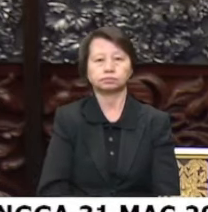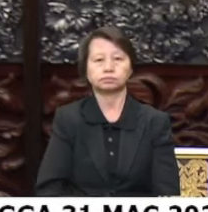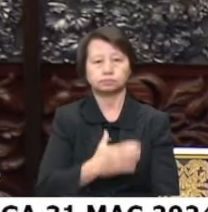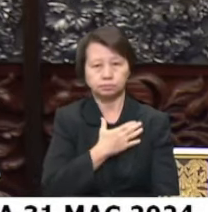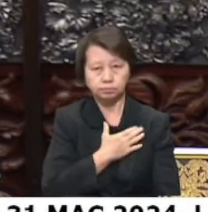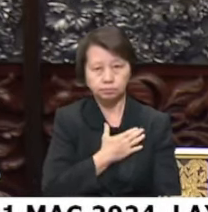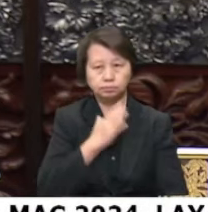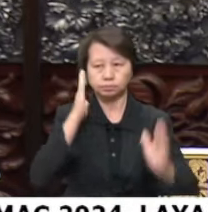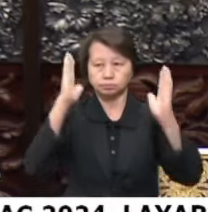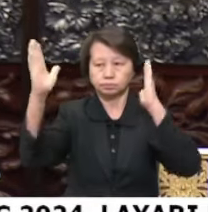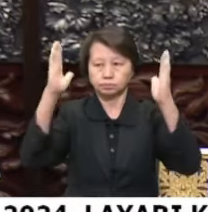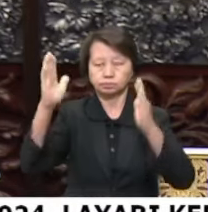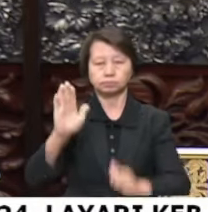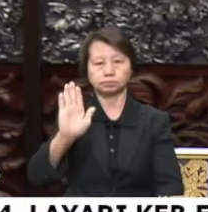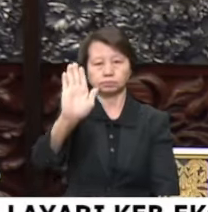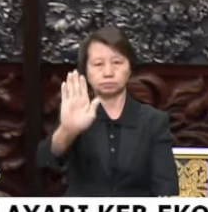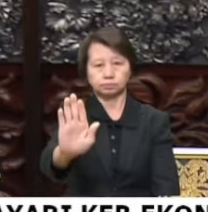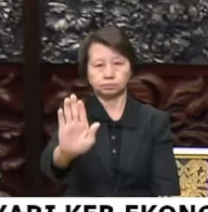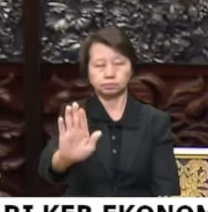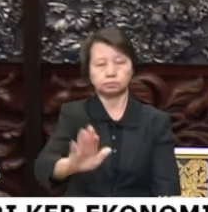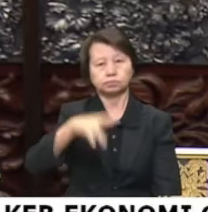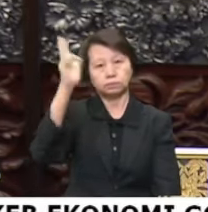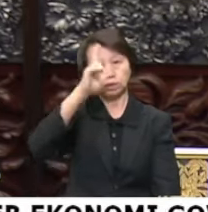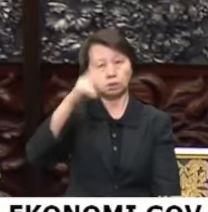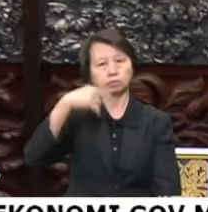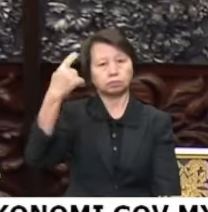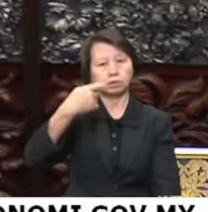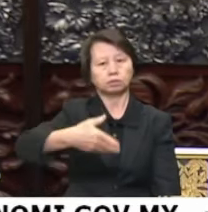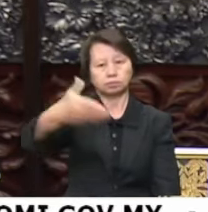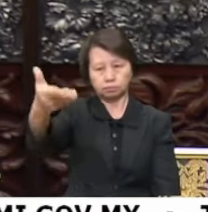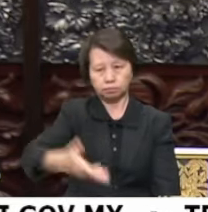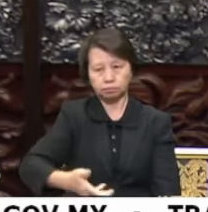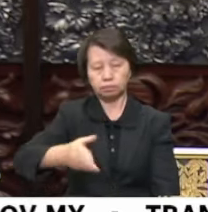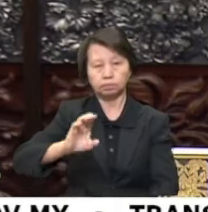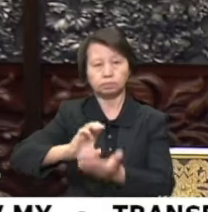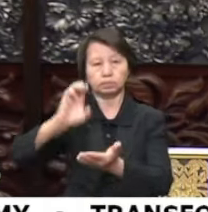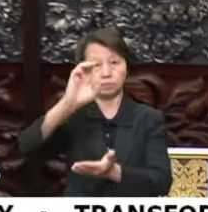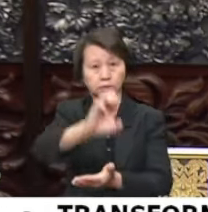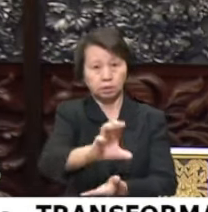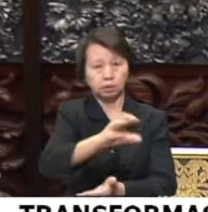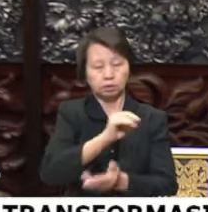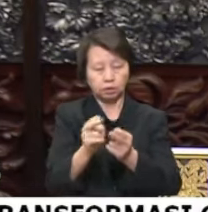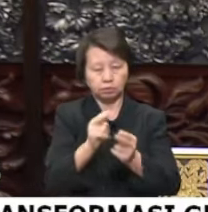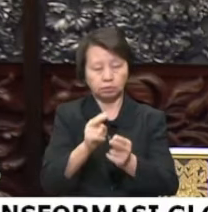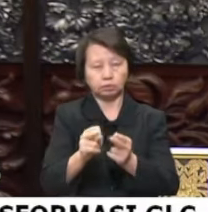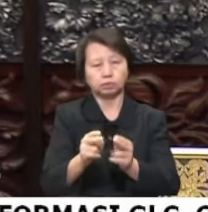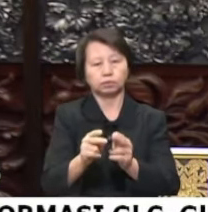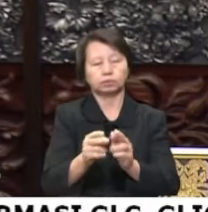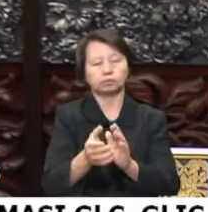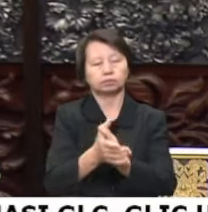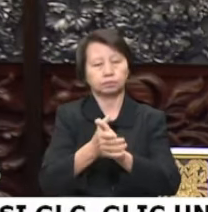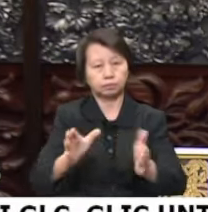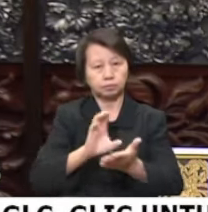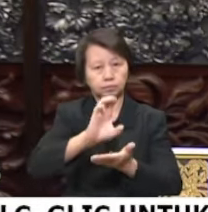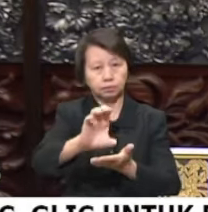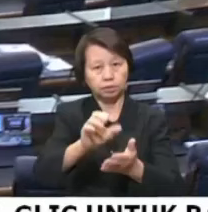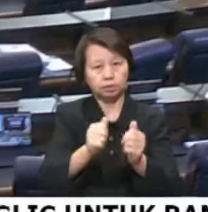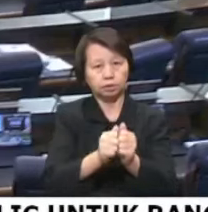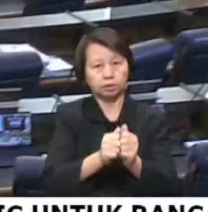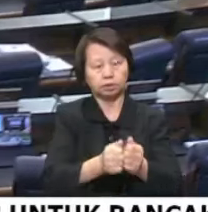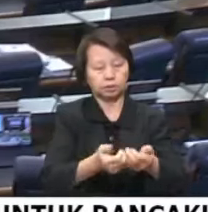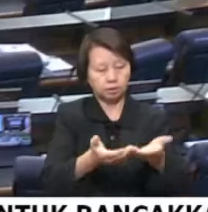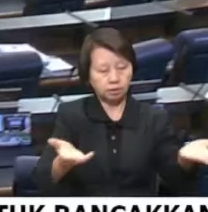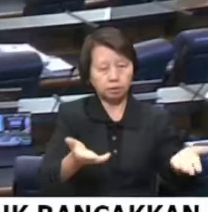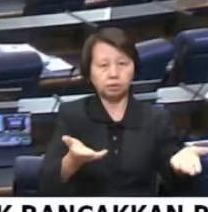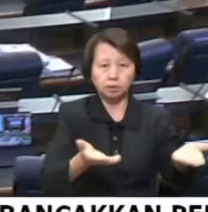Madani. Kerajaan sentiasa mengalu-alukan pelaburan dan juga usaha sama antara pelabur dengan entiti tempatan